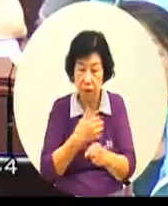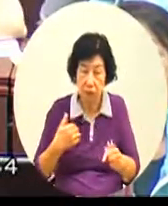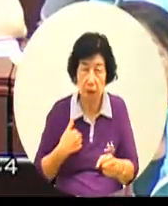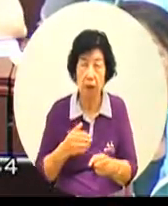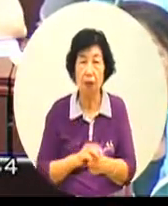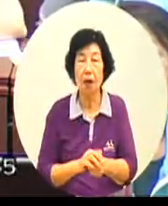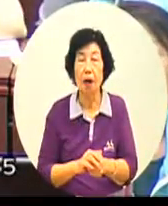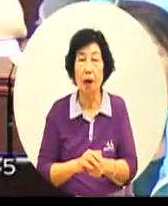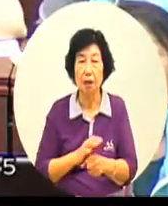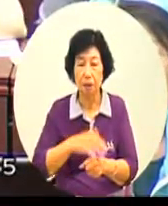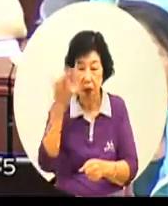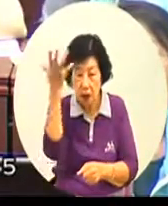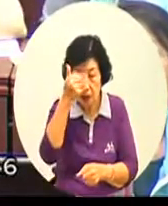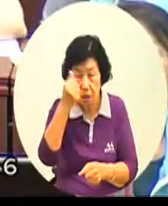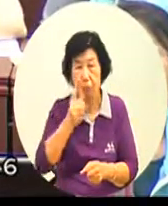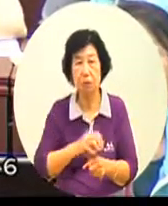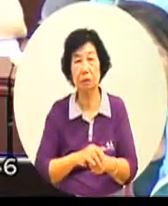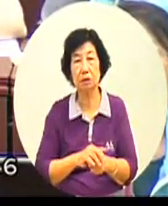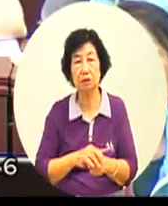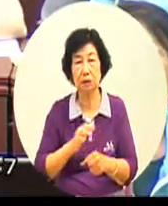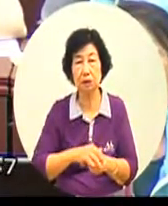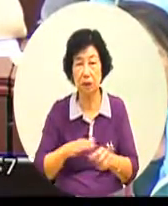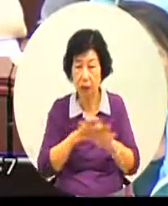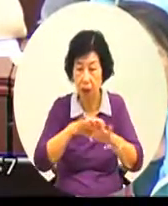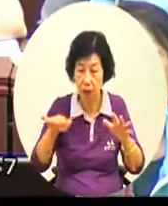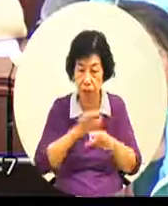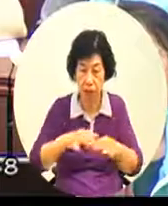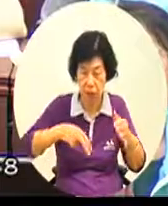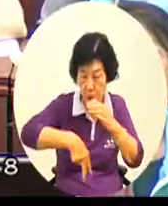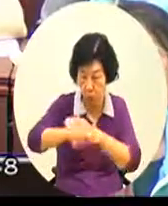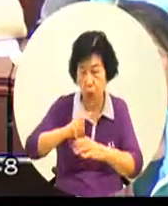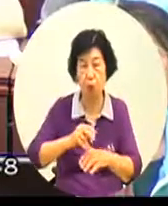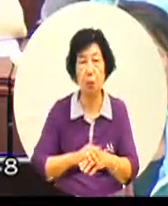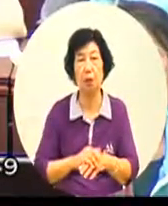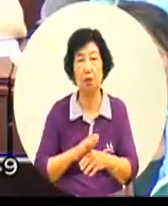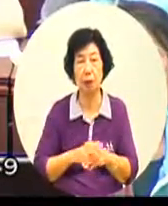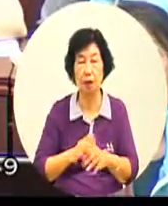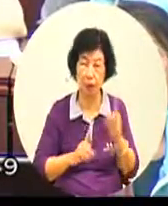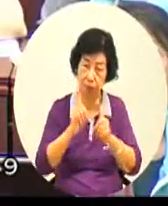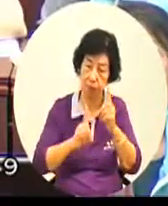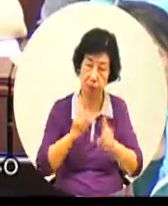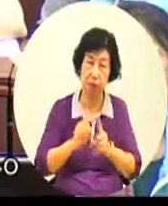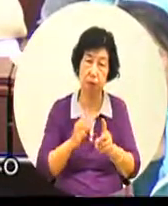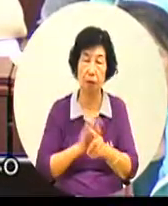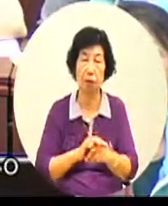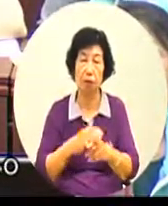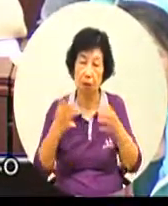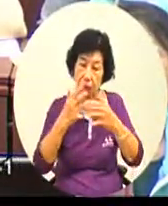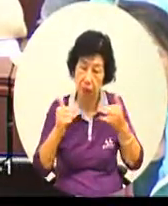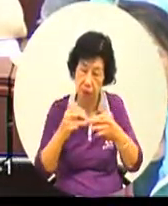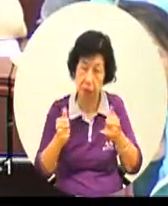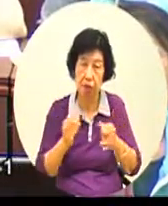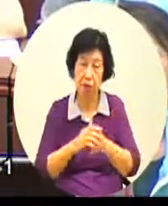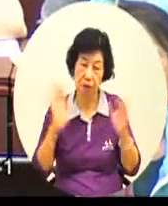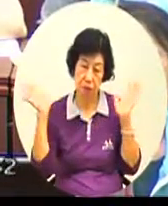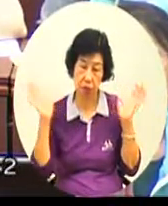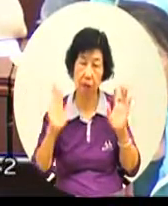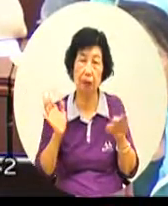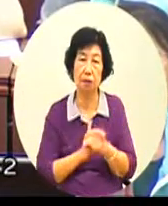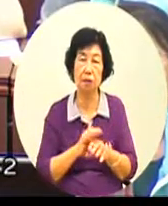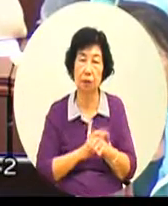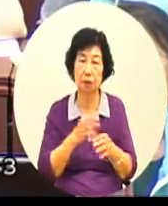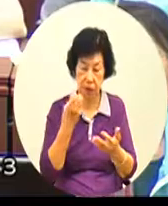环境空间的配备跟安全逃生的一个部分，会比一般学生的还会来的严格一点。 我